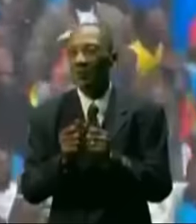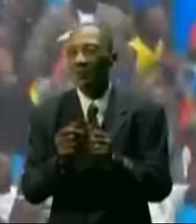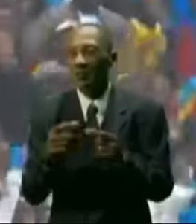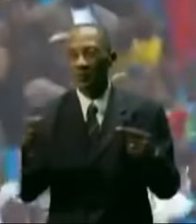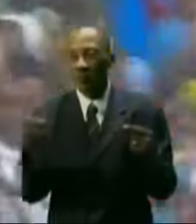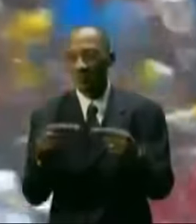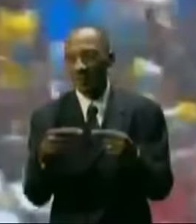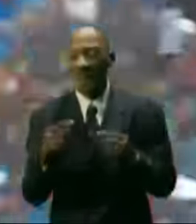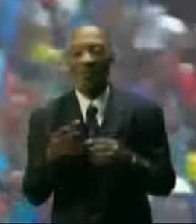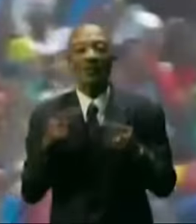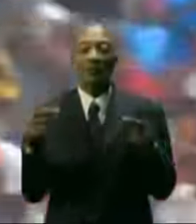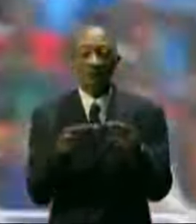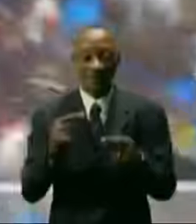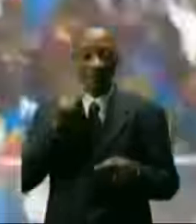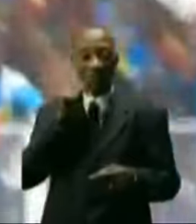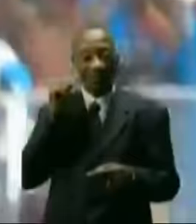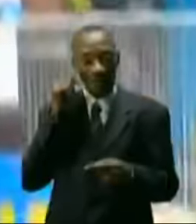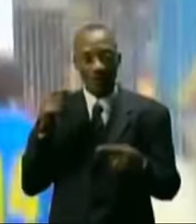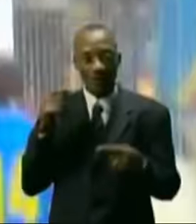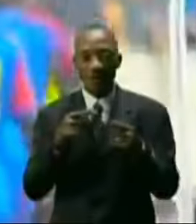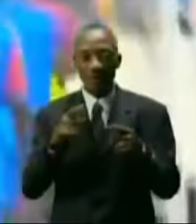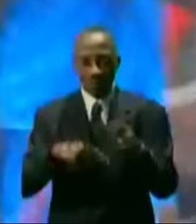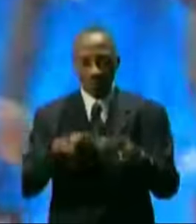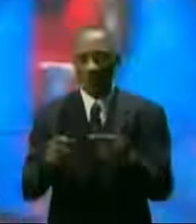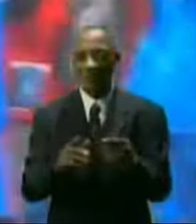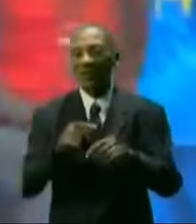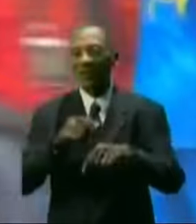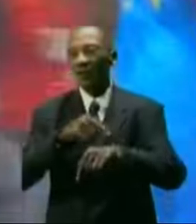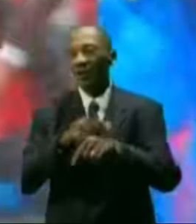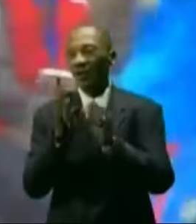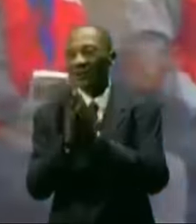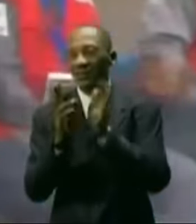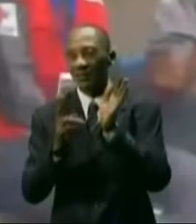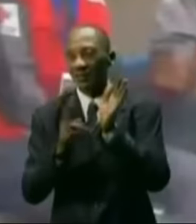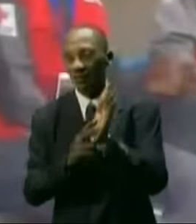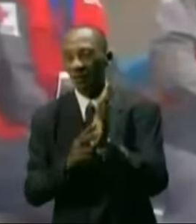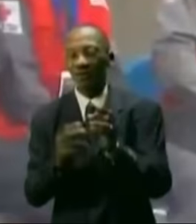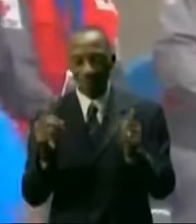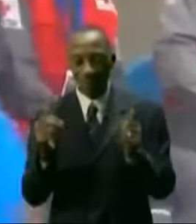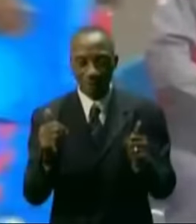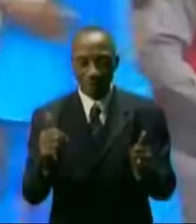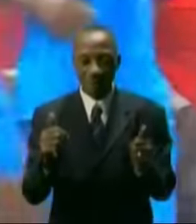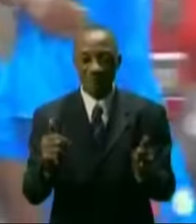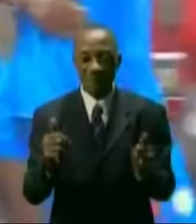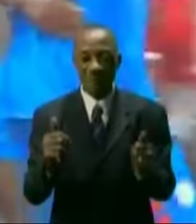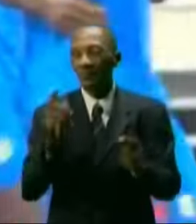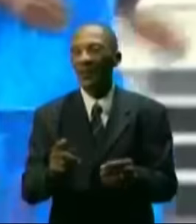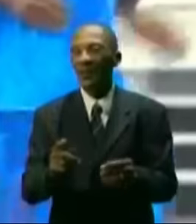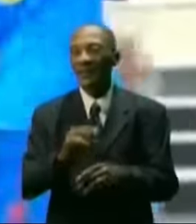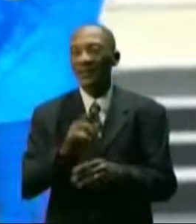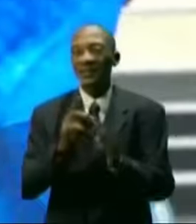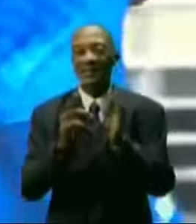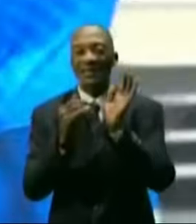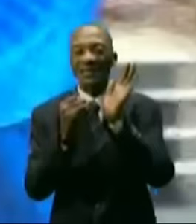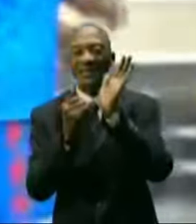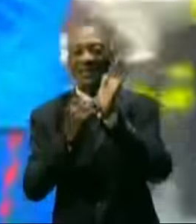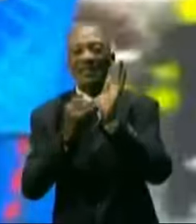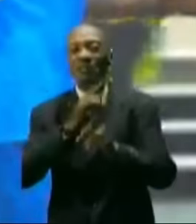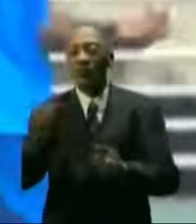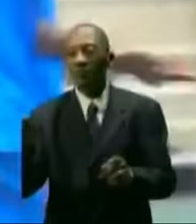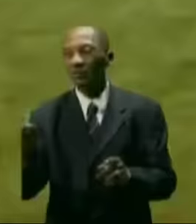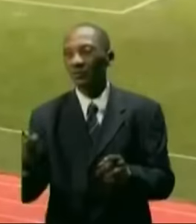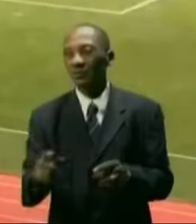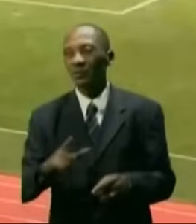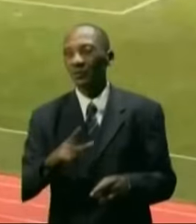Meshack Elia. Alors que nous jouons moins de 10 minutes dans cette rencontre. Cette belle descente de Yohan Wissa qui